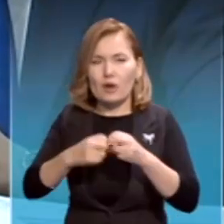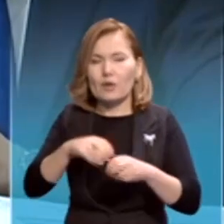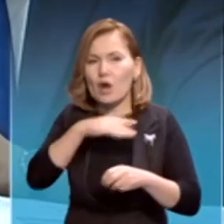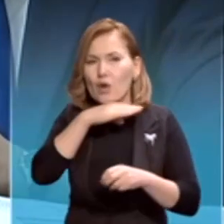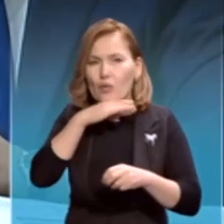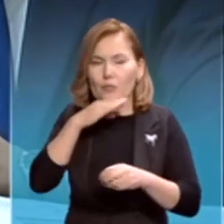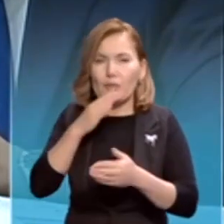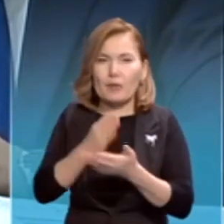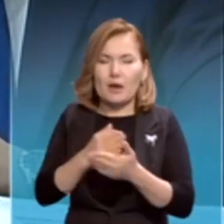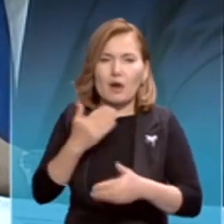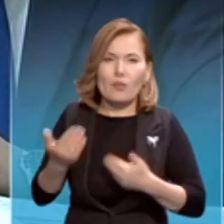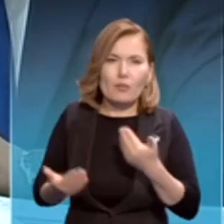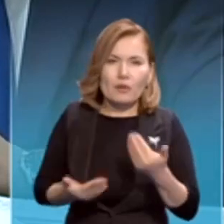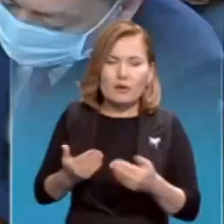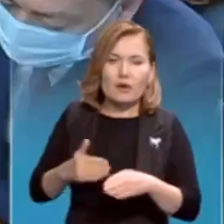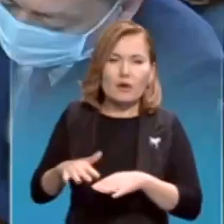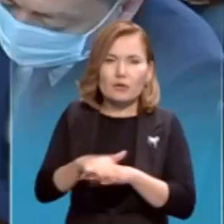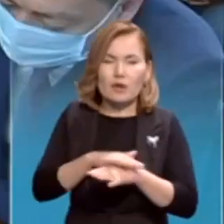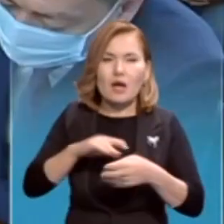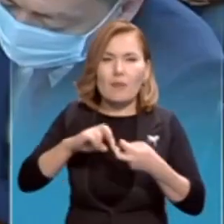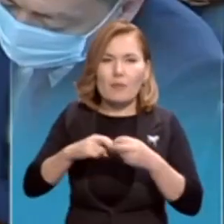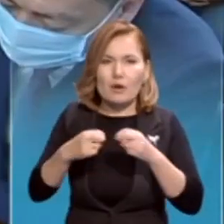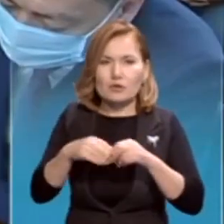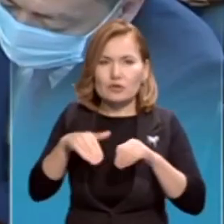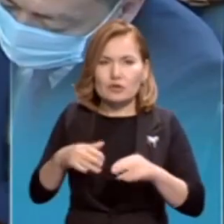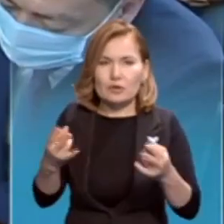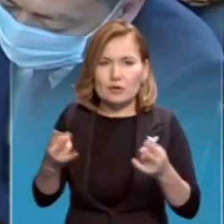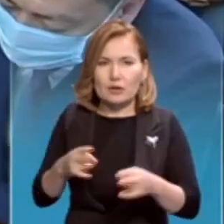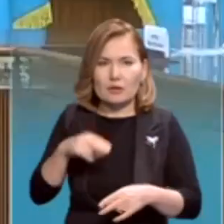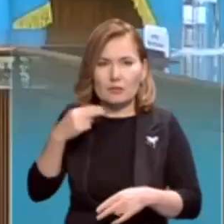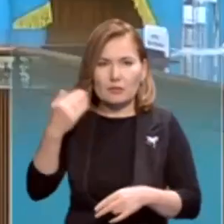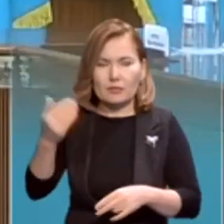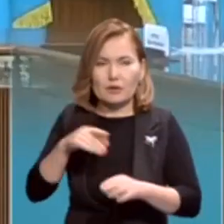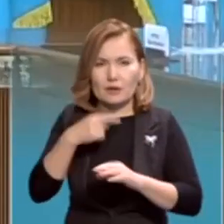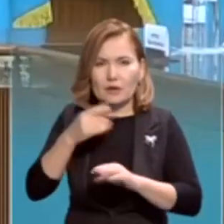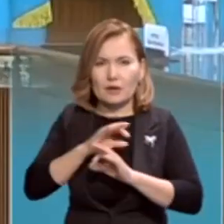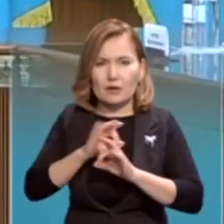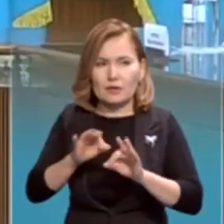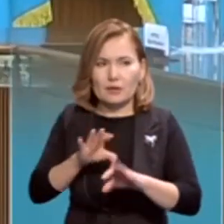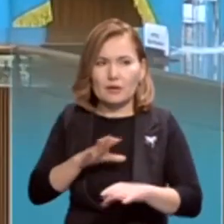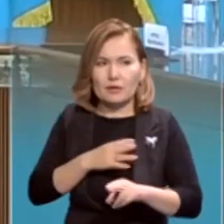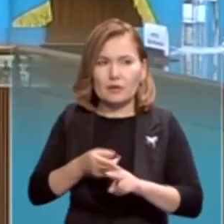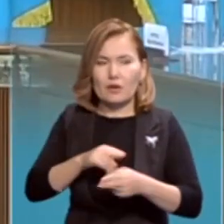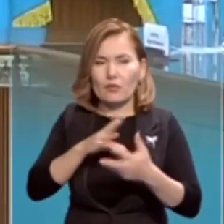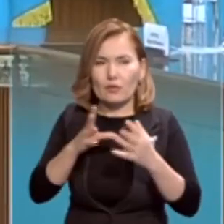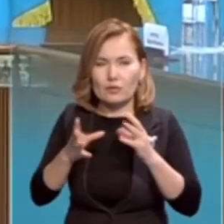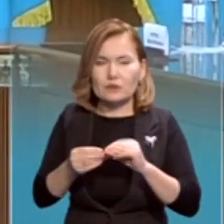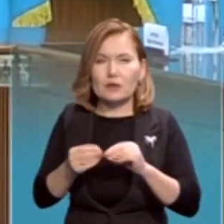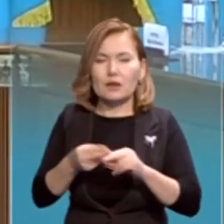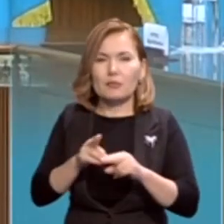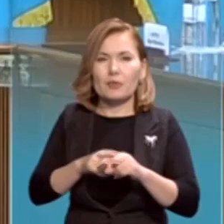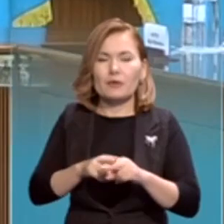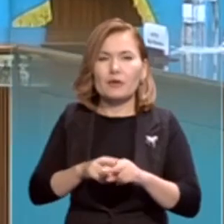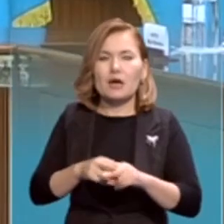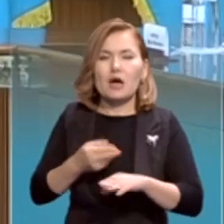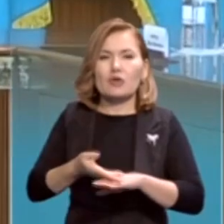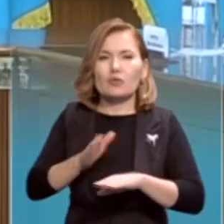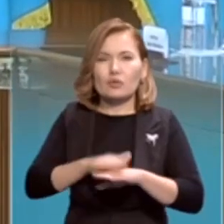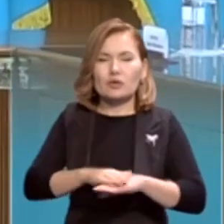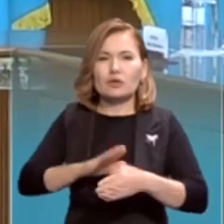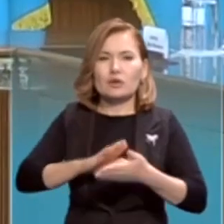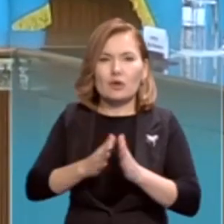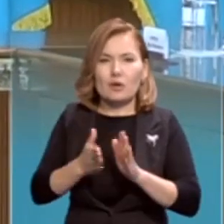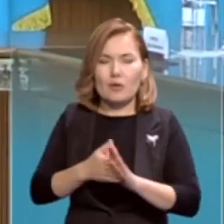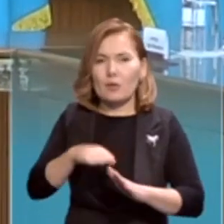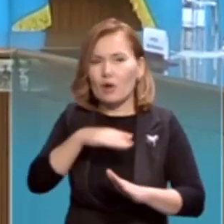тұрмыстық мәселені үкіметтің деңгейінде қарауға мәжбүрміз, деді президент. Өйткені осы саладағы төтенше оқиғалар